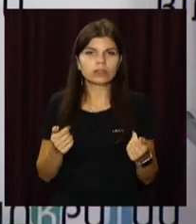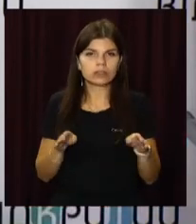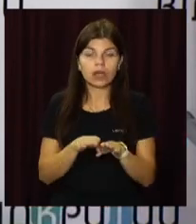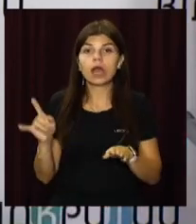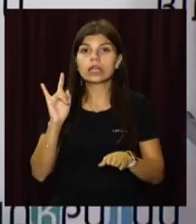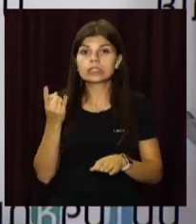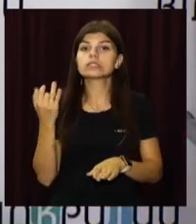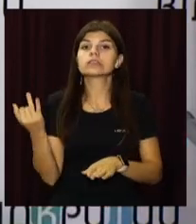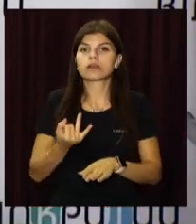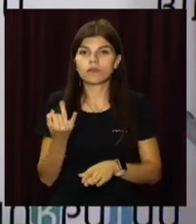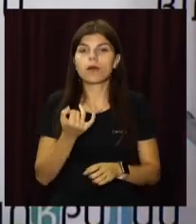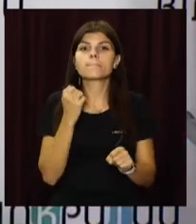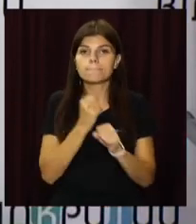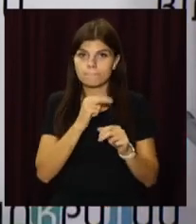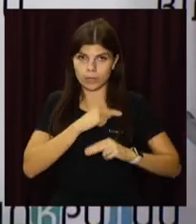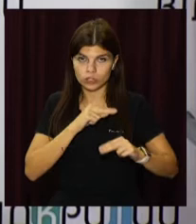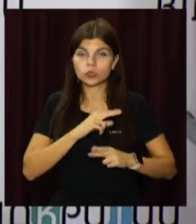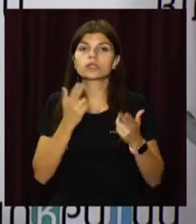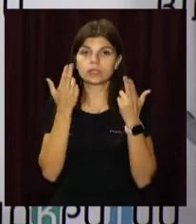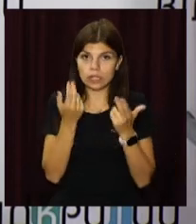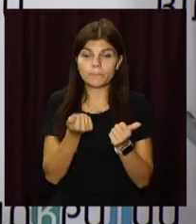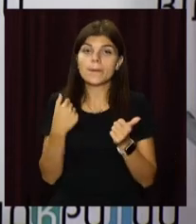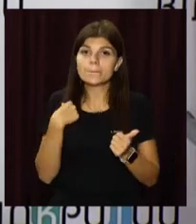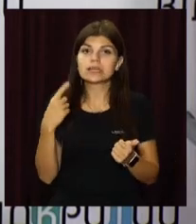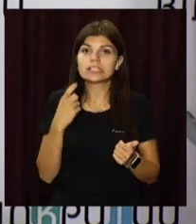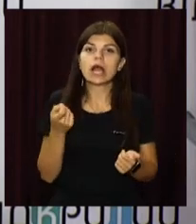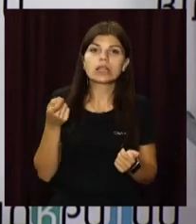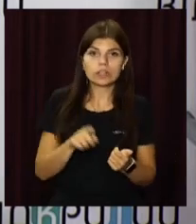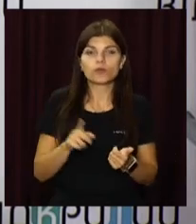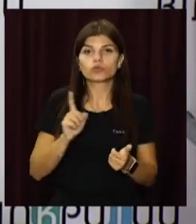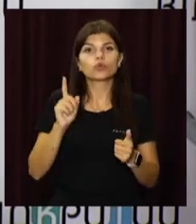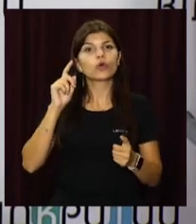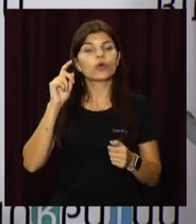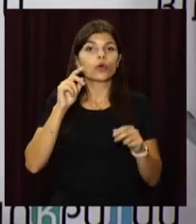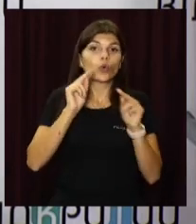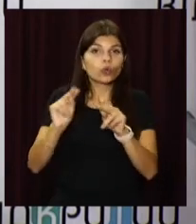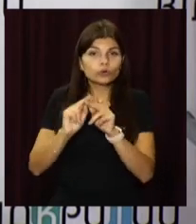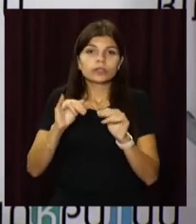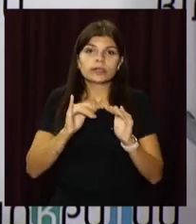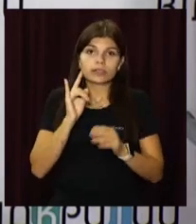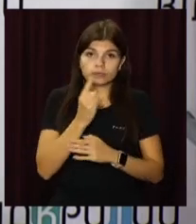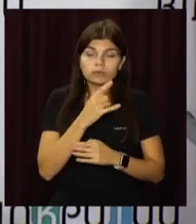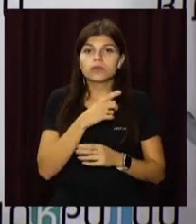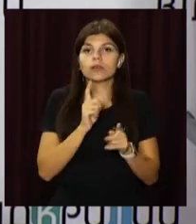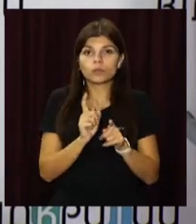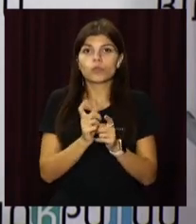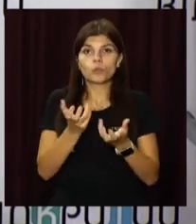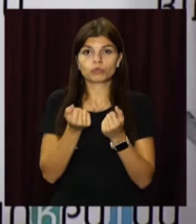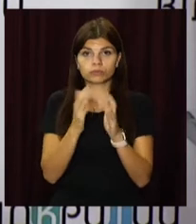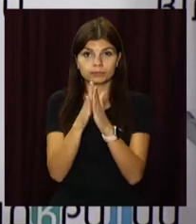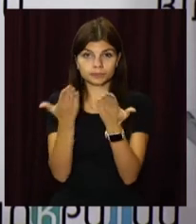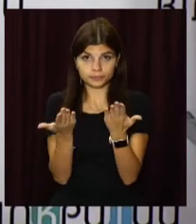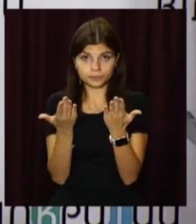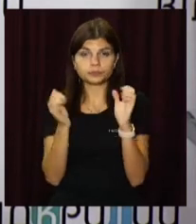дитині цікаво працювати. І ми за те, щоб на уроці і вчитель, і дитина, отримавши в руки підручник,